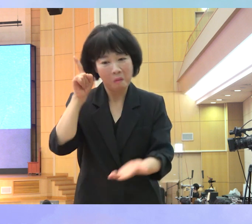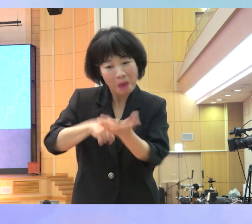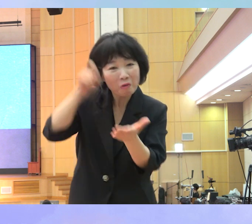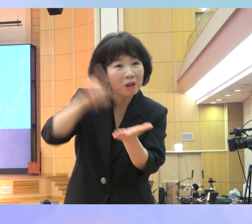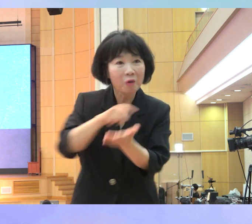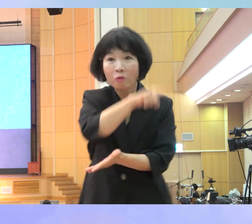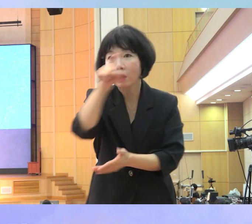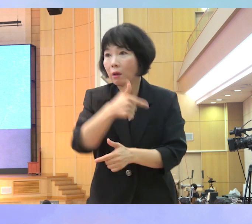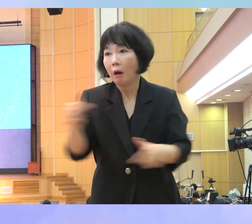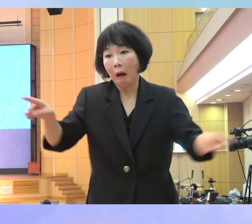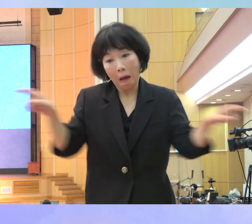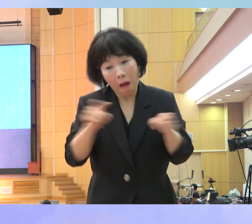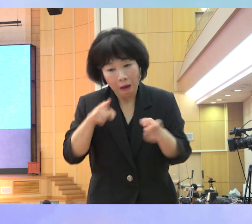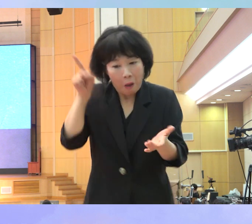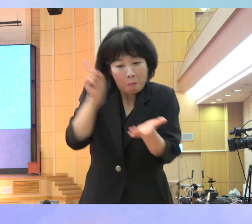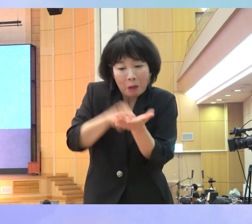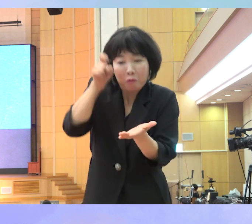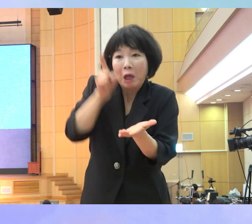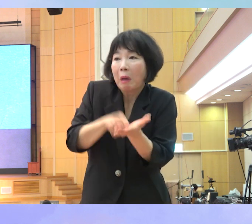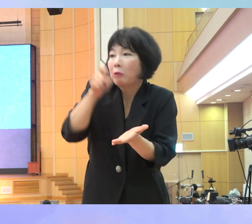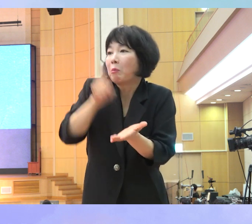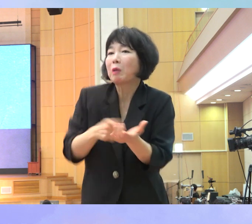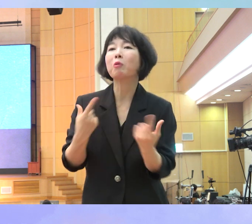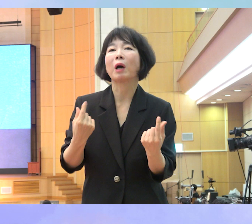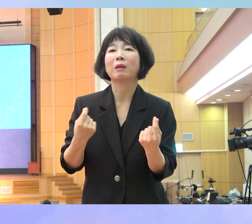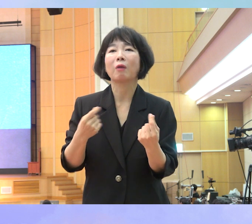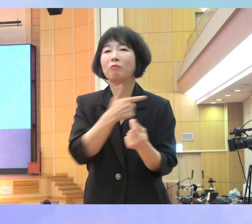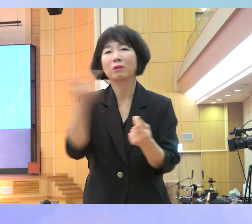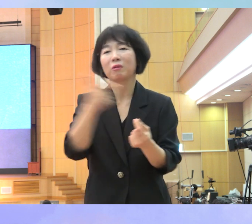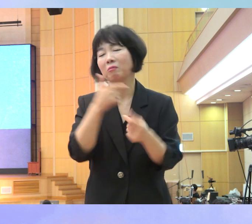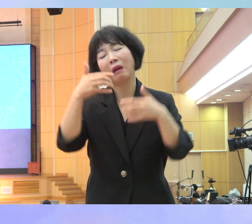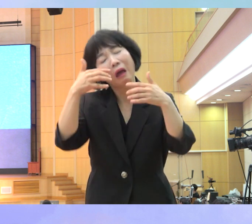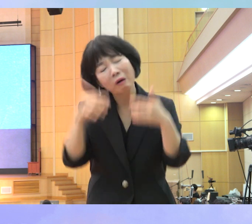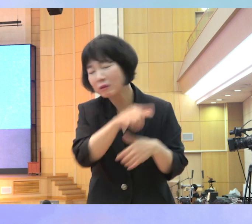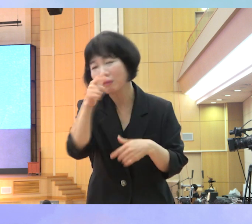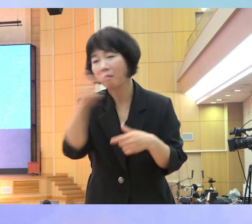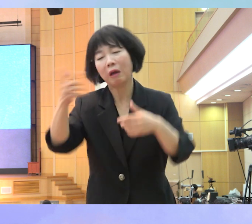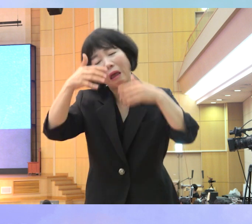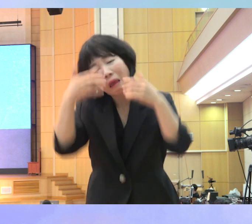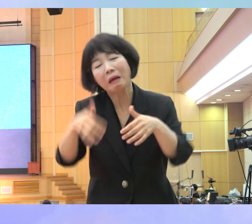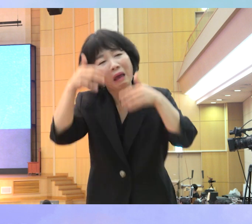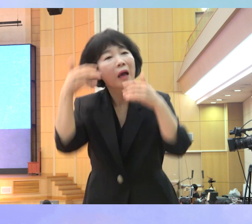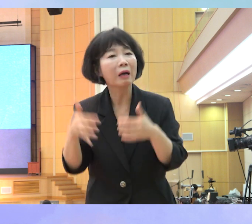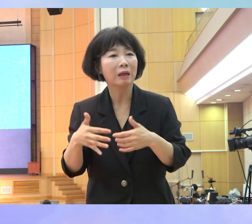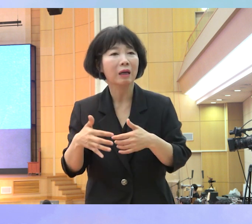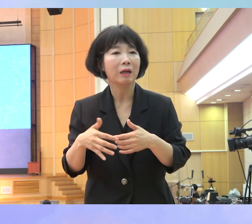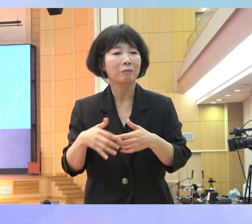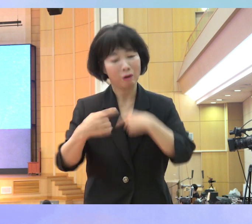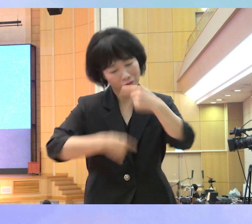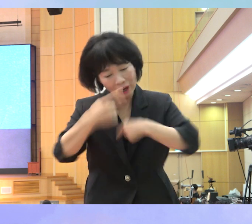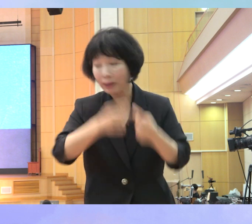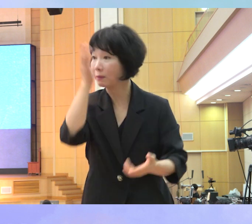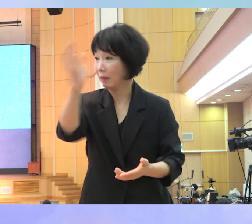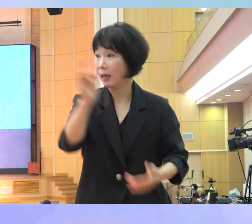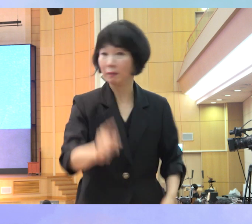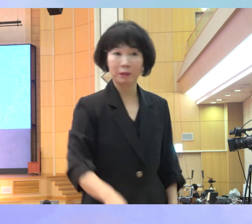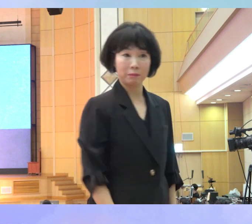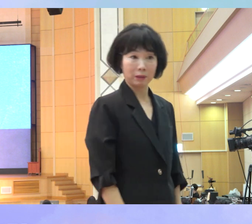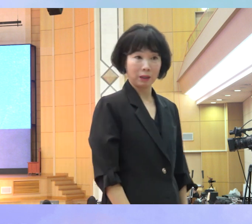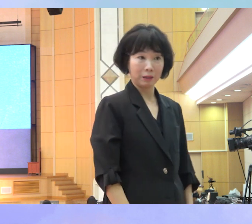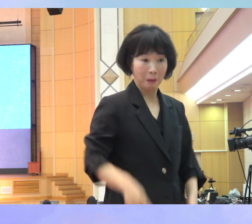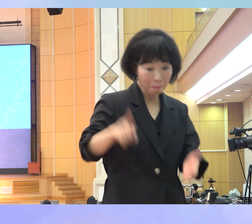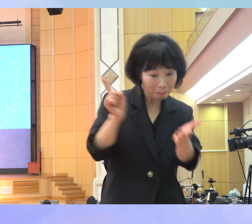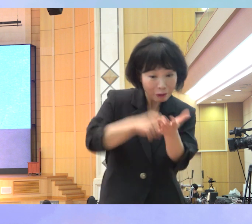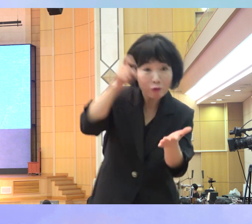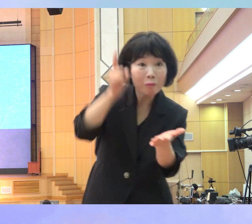무서워서 이렇게 하겠지만, 사실 여러분의 메뚜기가 그냥 진짜 죽음을 놓고 삶을 놓고 만약에 싸운다 그러면 메뚜기 이겨요, 못 이겨요? 메뚜기한테